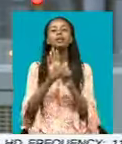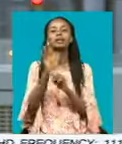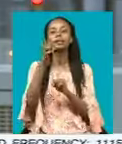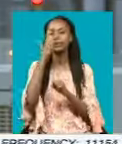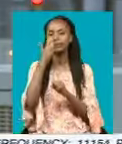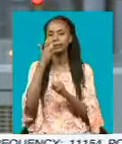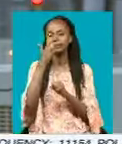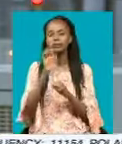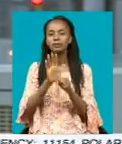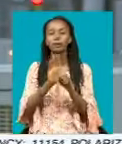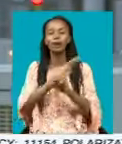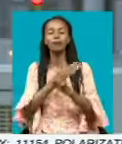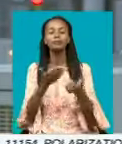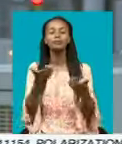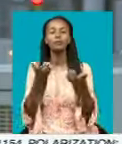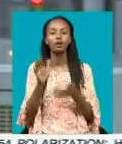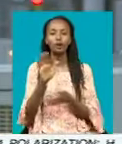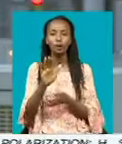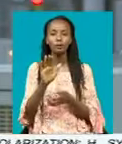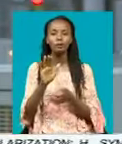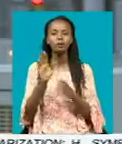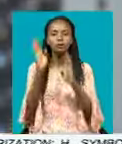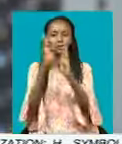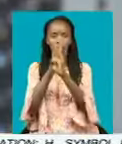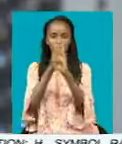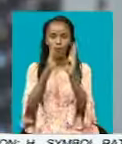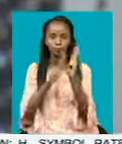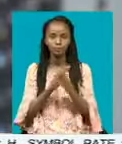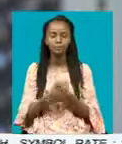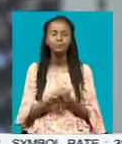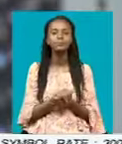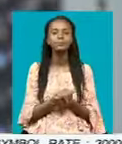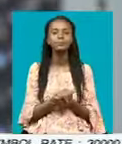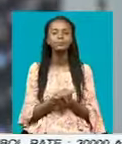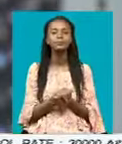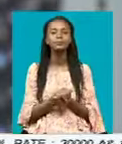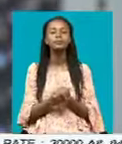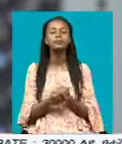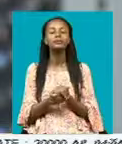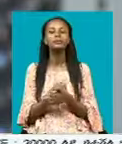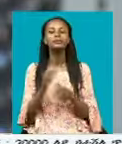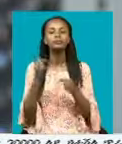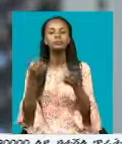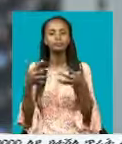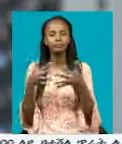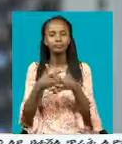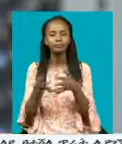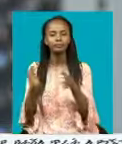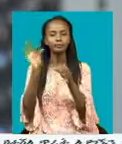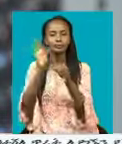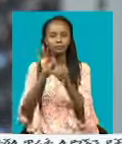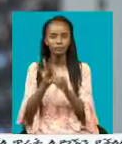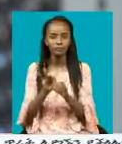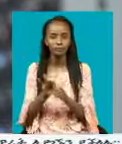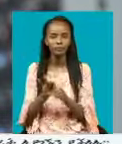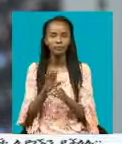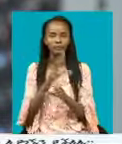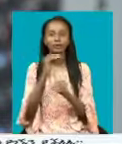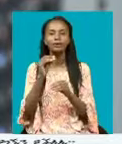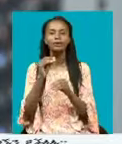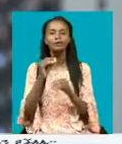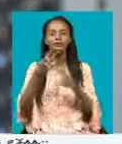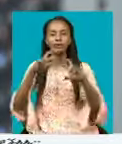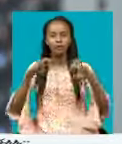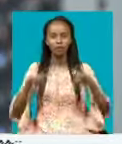አቅም ይፈልጋሉ። በዲዛይኑም በፍብረካም በተከላም እስከ ሙከራና ፍተሻ